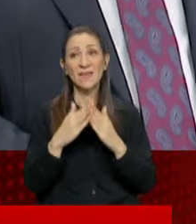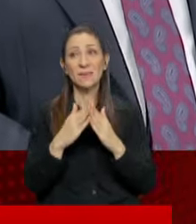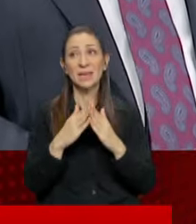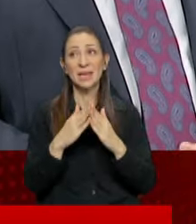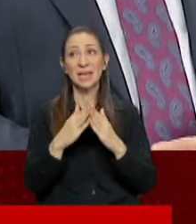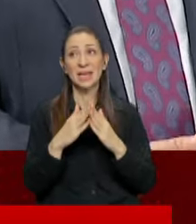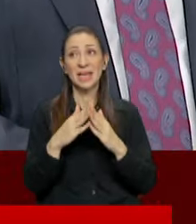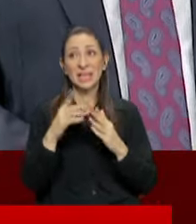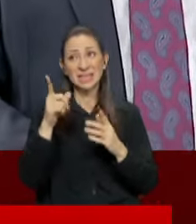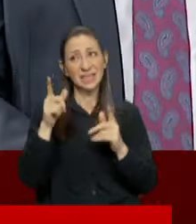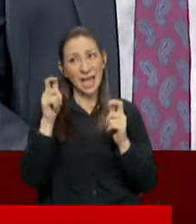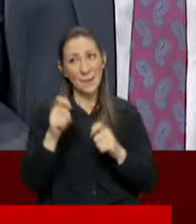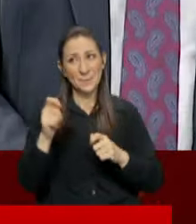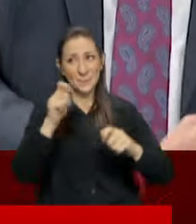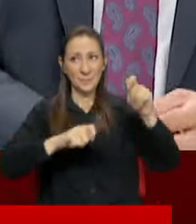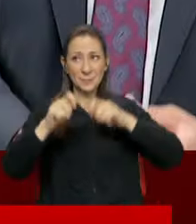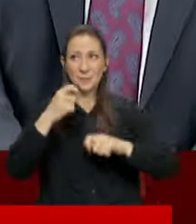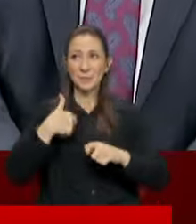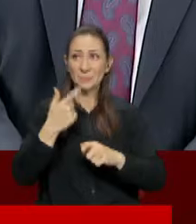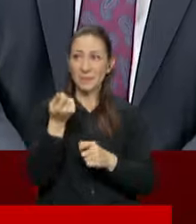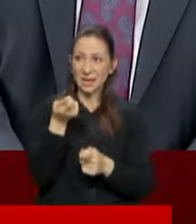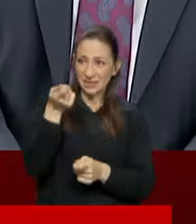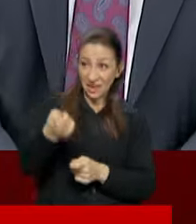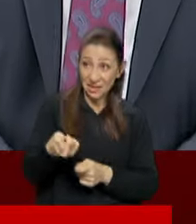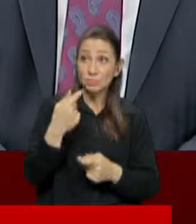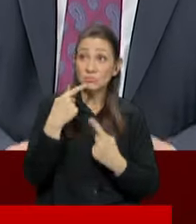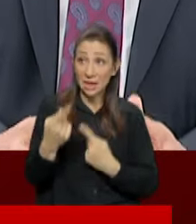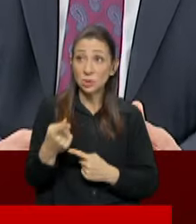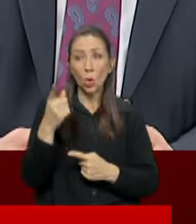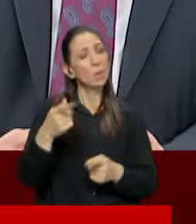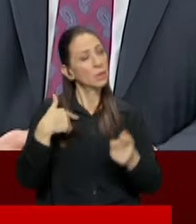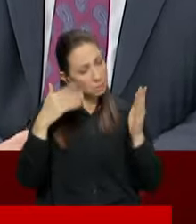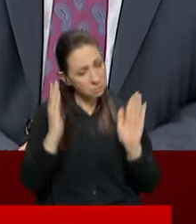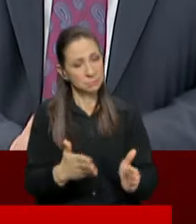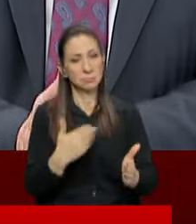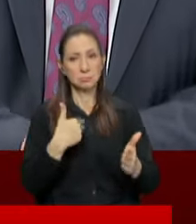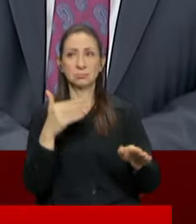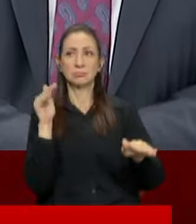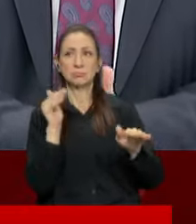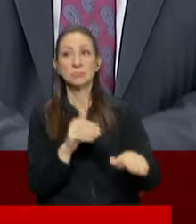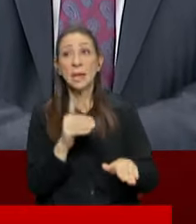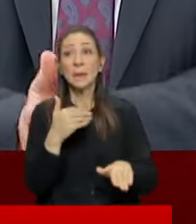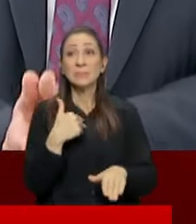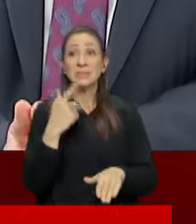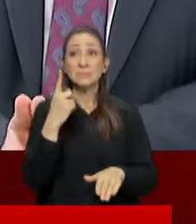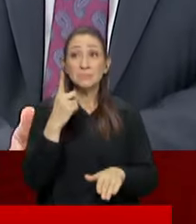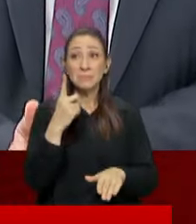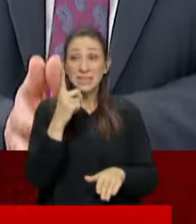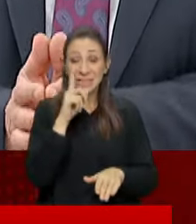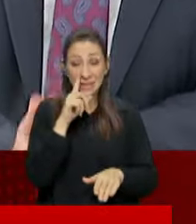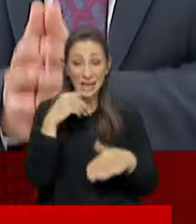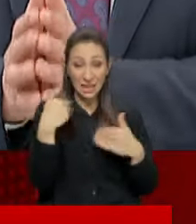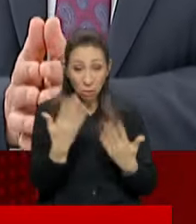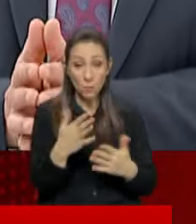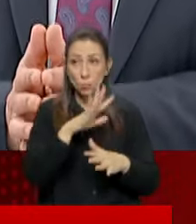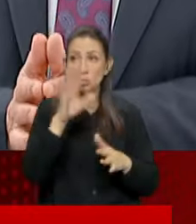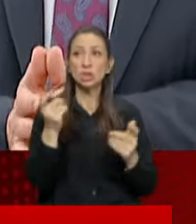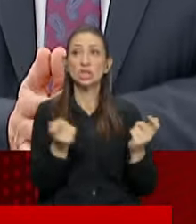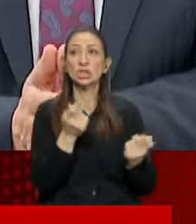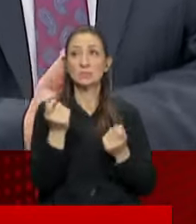aşı üzerinden sen de yap, ben de şu kadar katkı koyacağım derse ona da varız. Yani biz bir insanın itibaren bütün